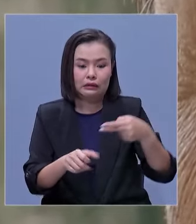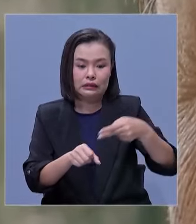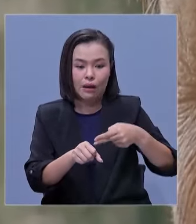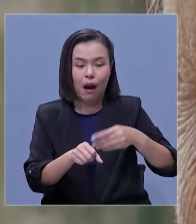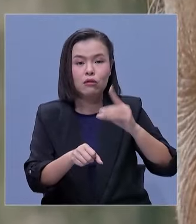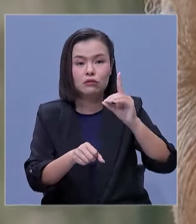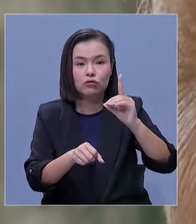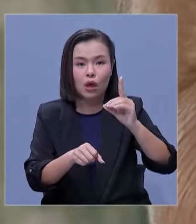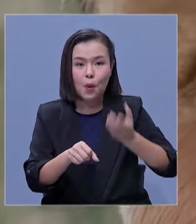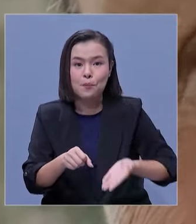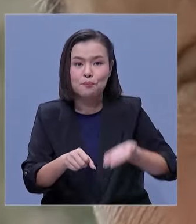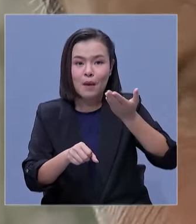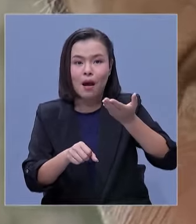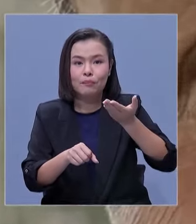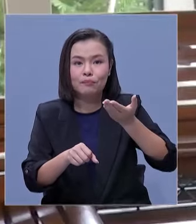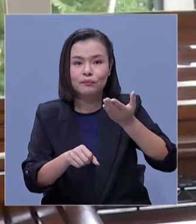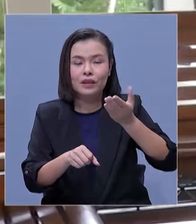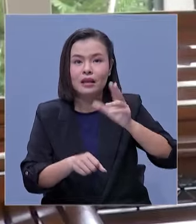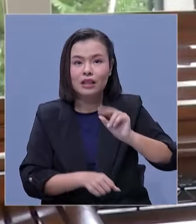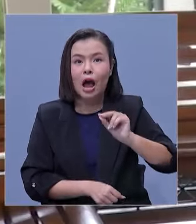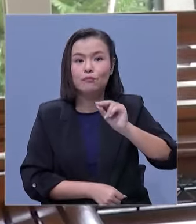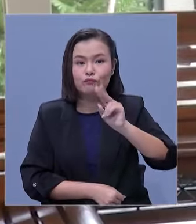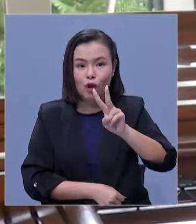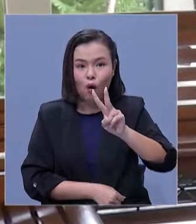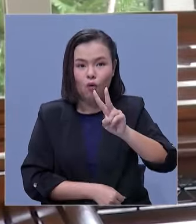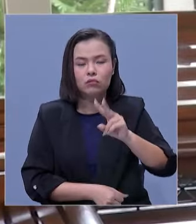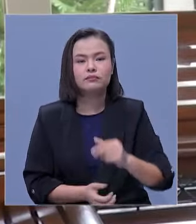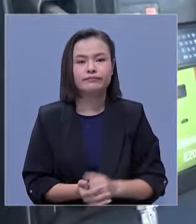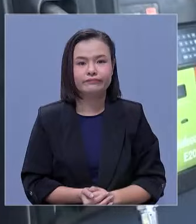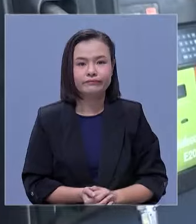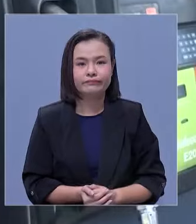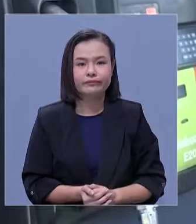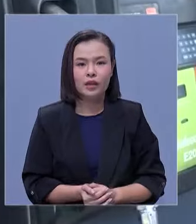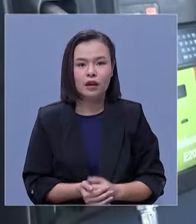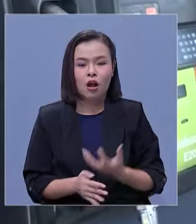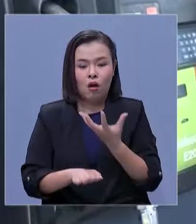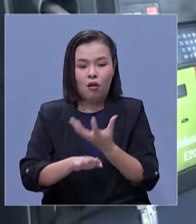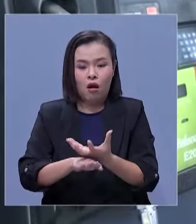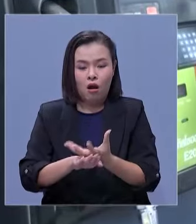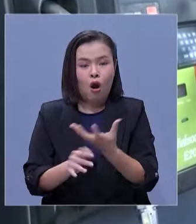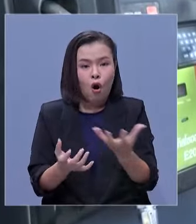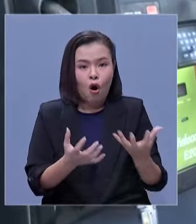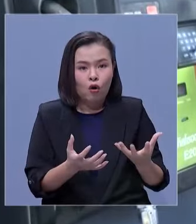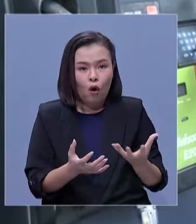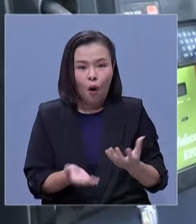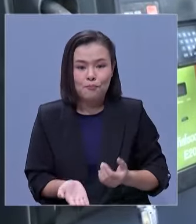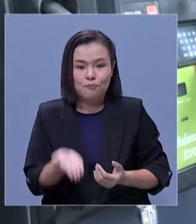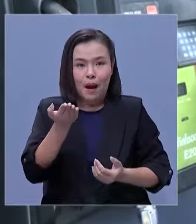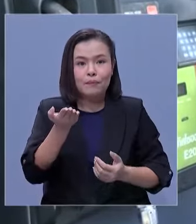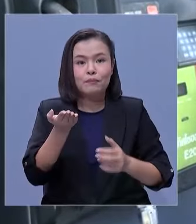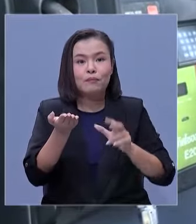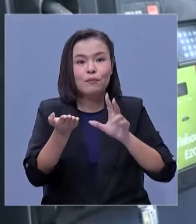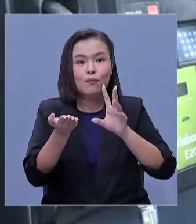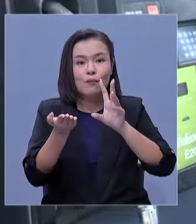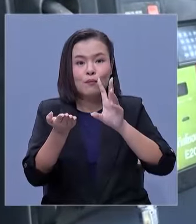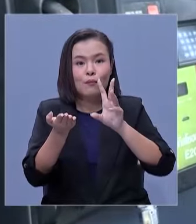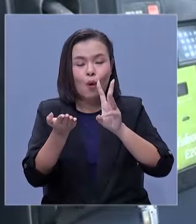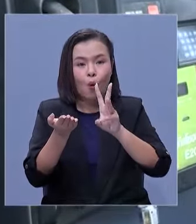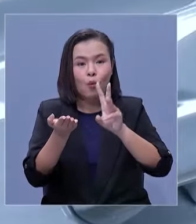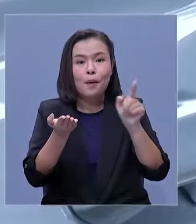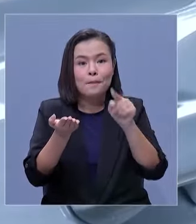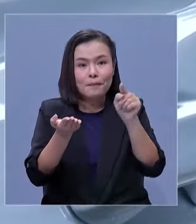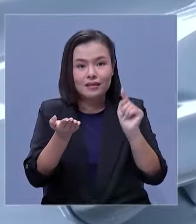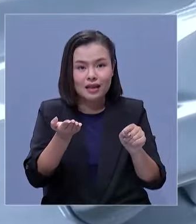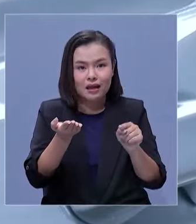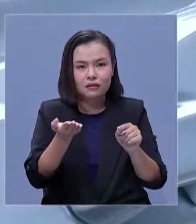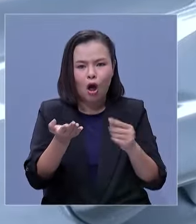ดีเซลปรับขึ้นมาประมาณ 32บาทต่อลิตรซึ่งจะทำให้ค่าขนสส่งปรับขึ้นมาถึง 6%นะครับส่งผลให้ราคาสินค้า